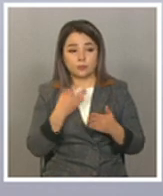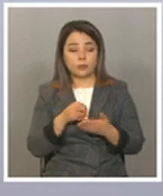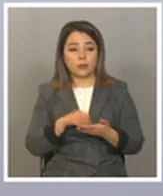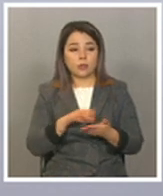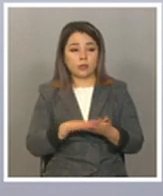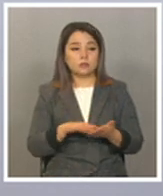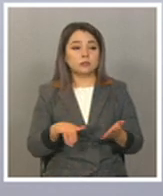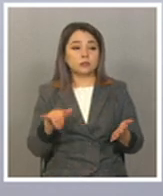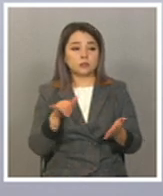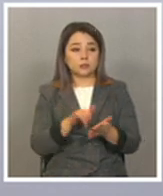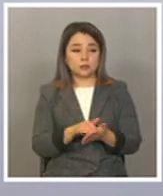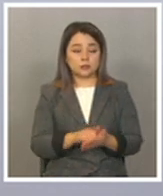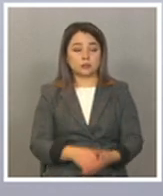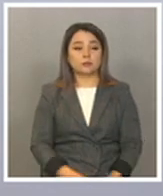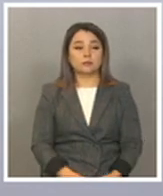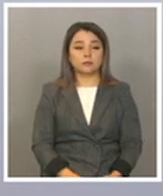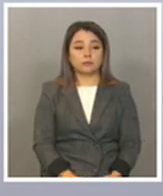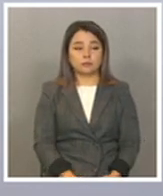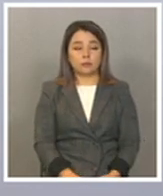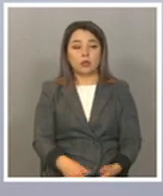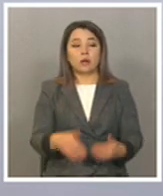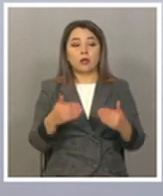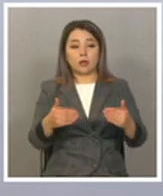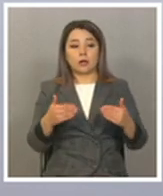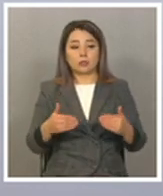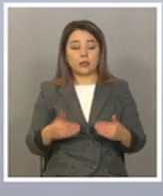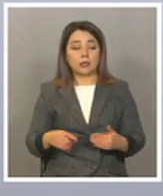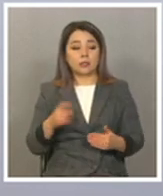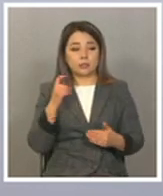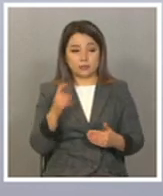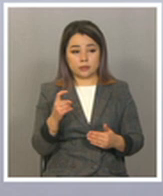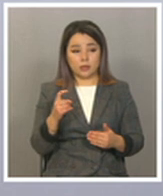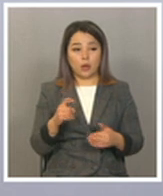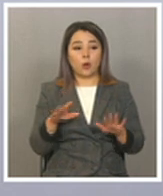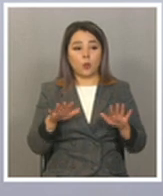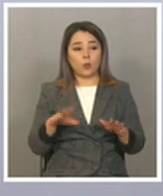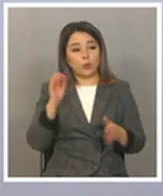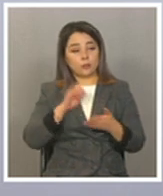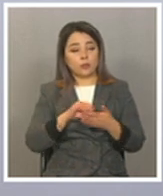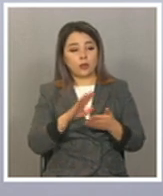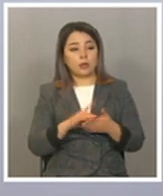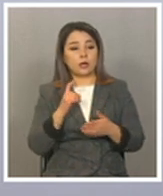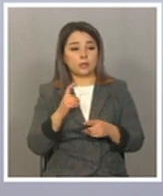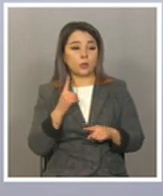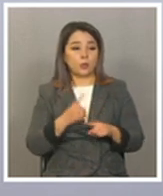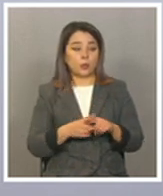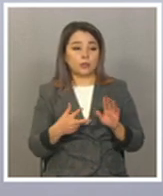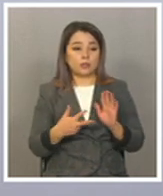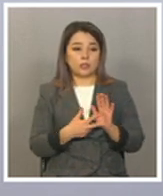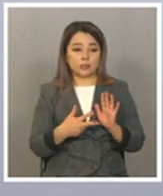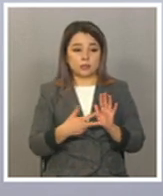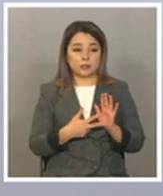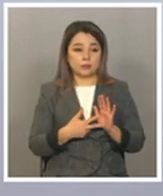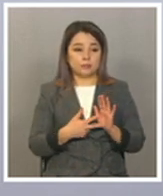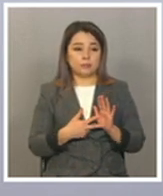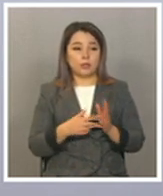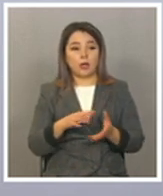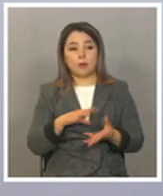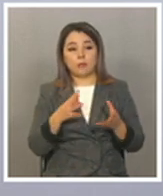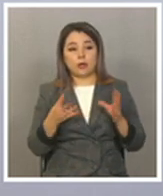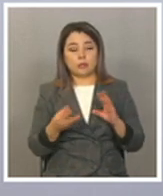енгізейік. Қатар саны x, орын саны x қосылған 8.